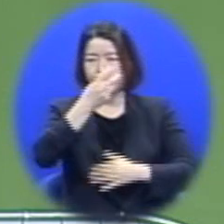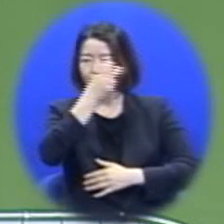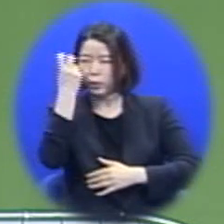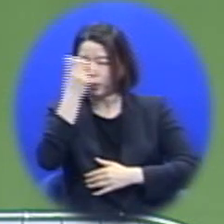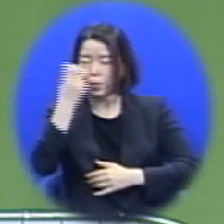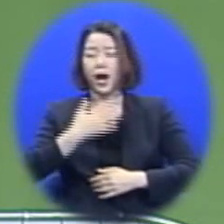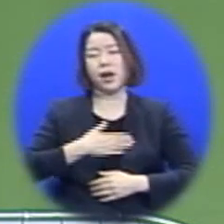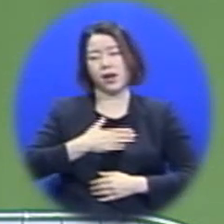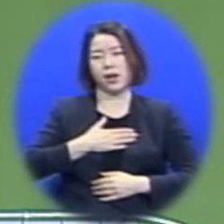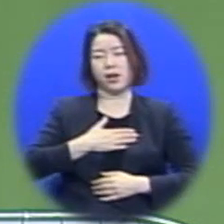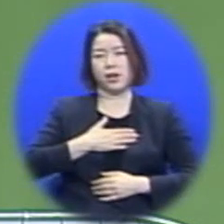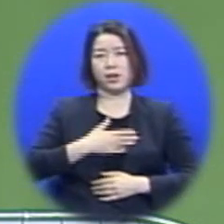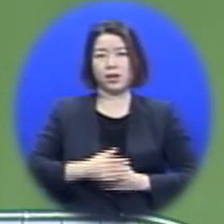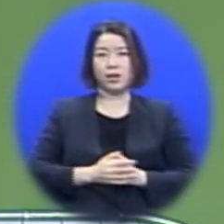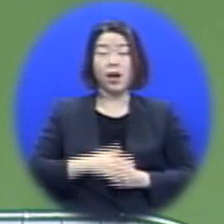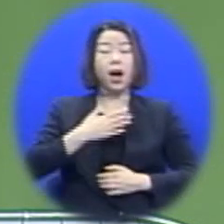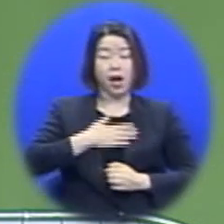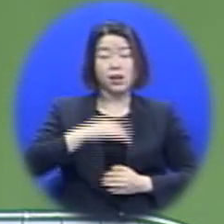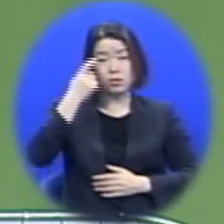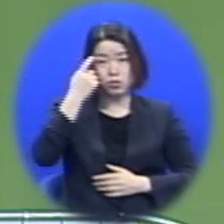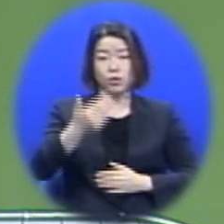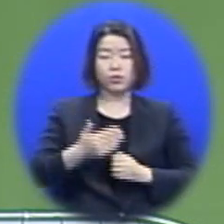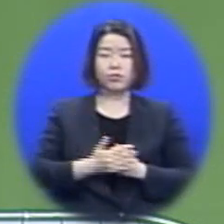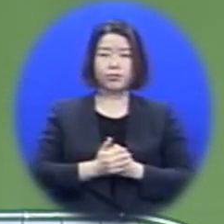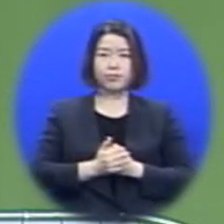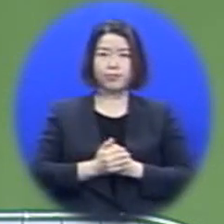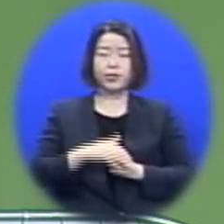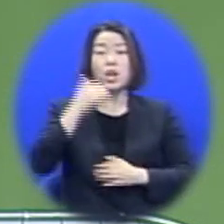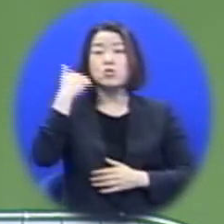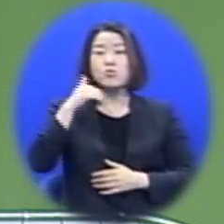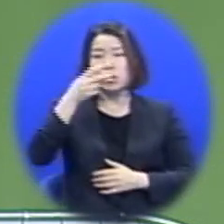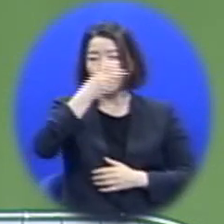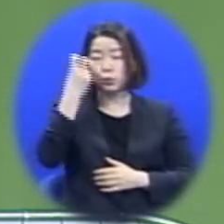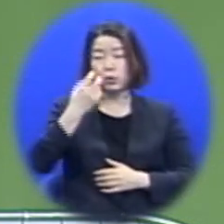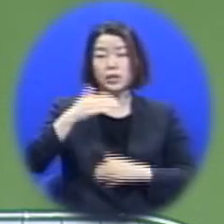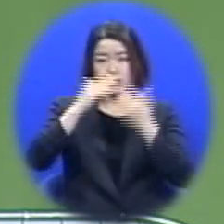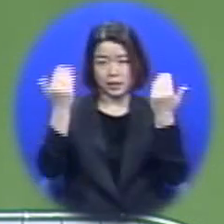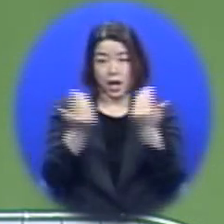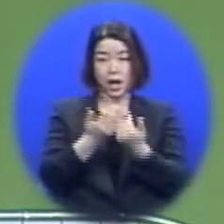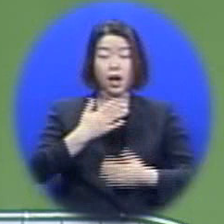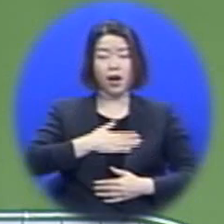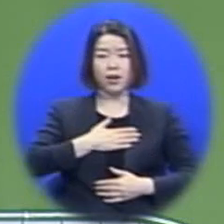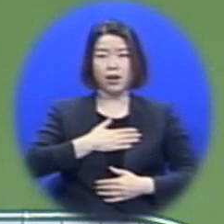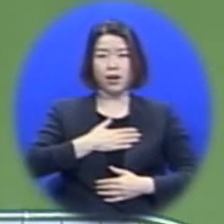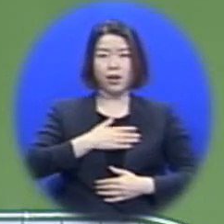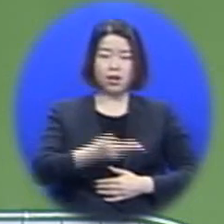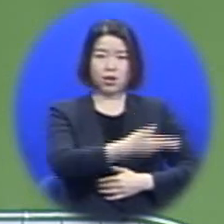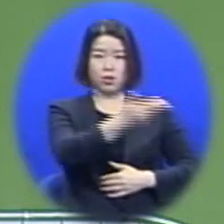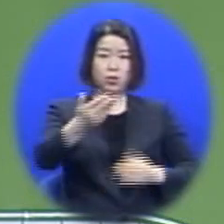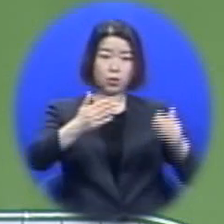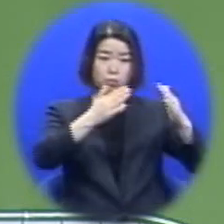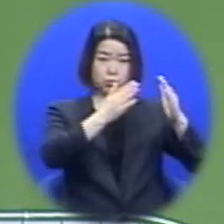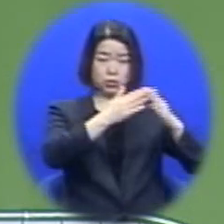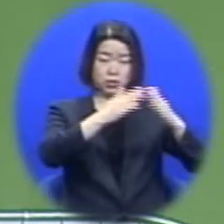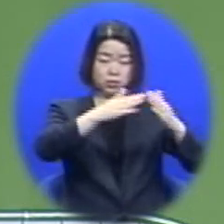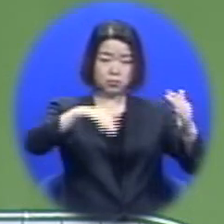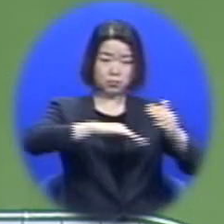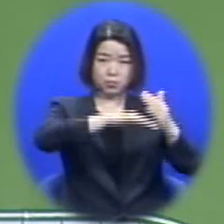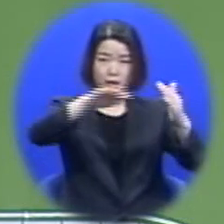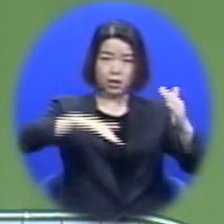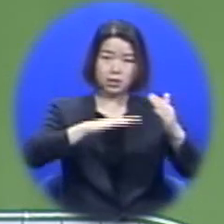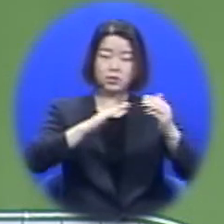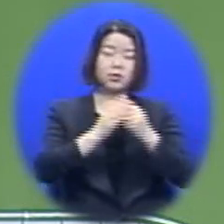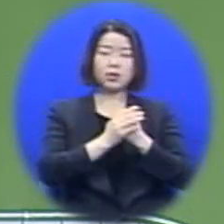사람인가? 알지요? 누가 똑똑한지 다 알지요? 여러분의 집안에서 다